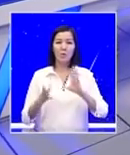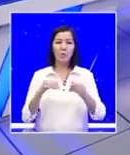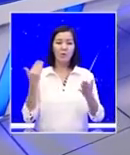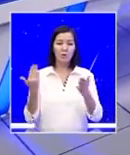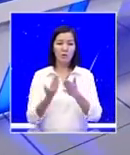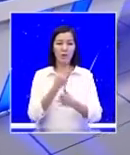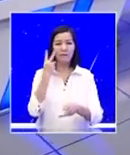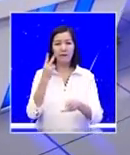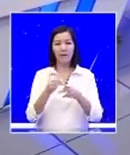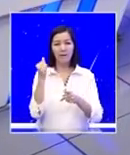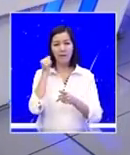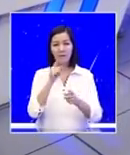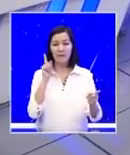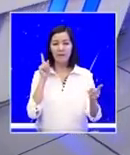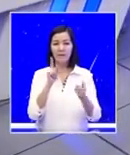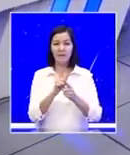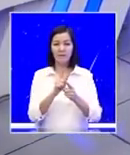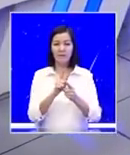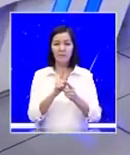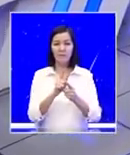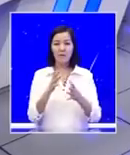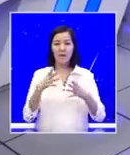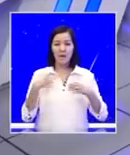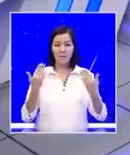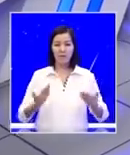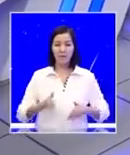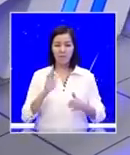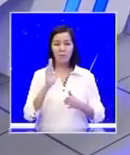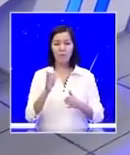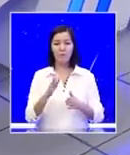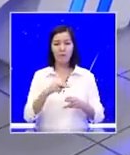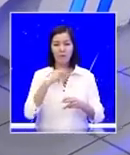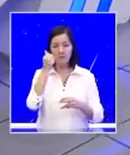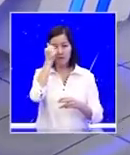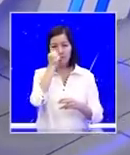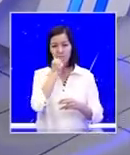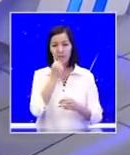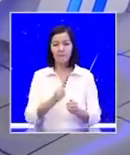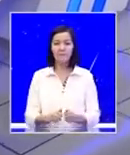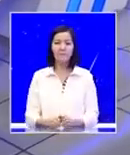Бүгінге келіп түскен ақпараттар легі осындай. Назарларыңызға рахмет. Келесі эфирде жүздескенше аман сау болыңыздар.